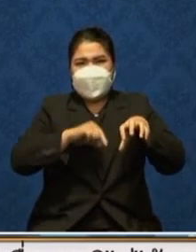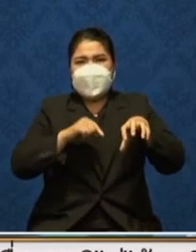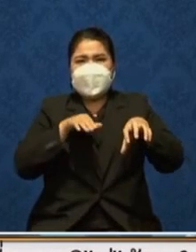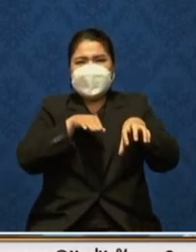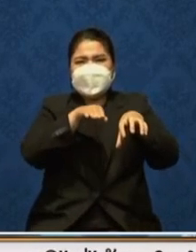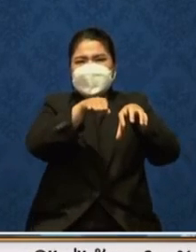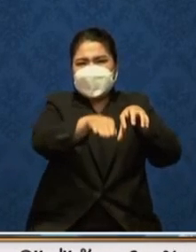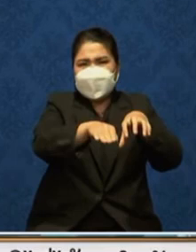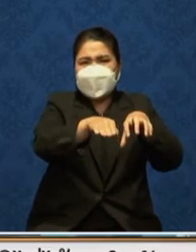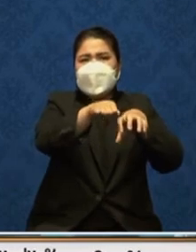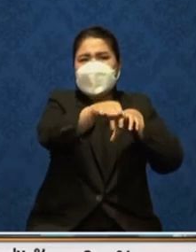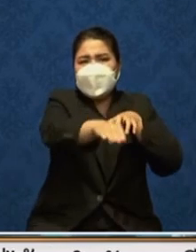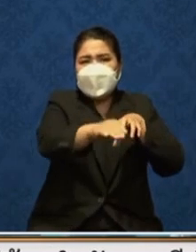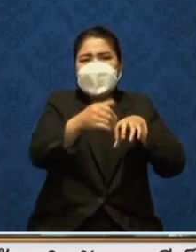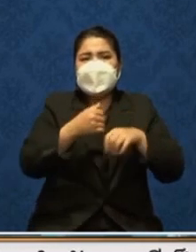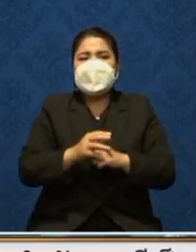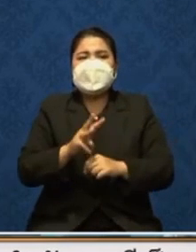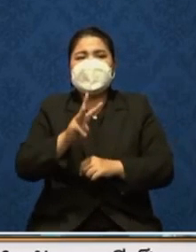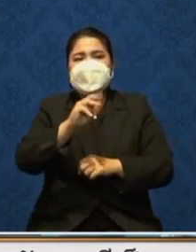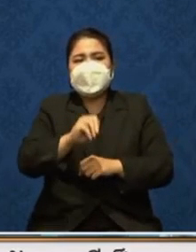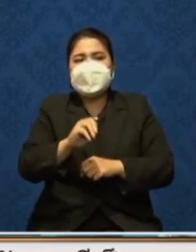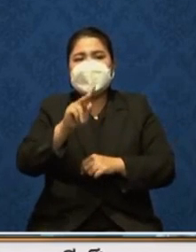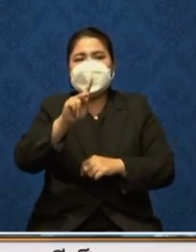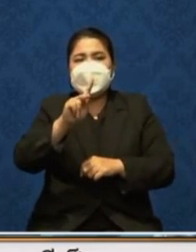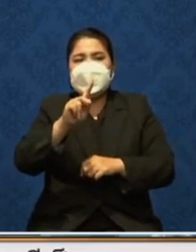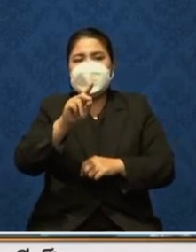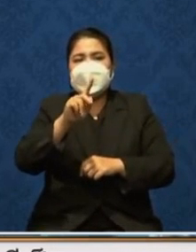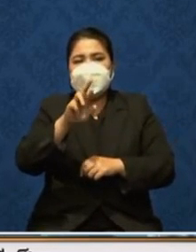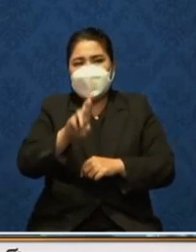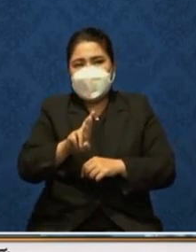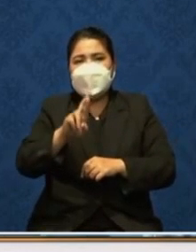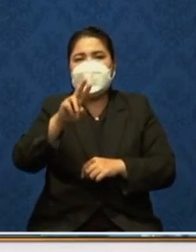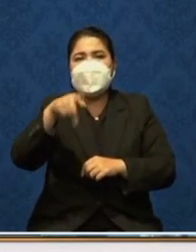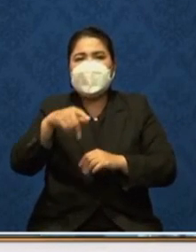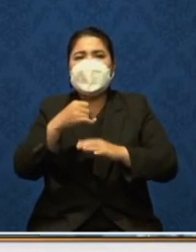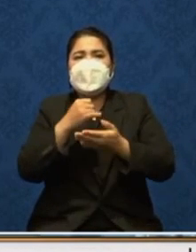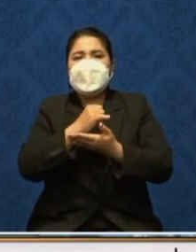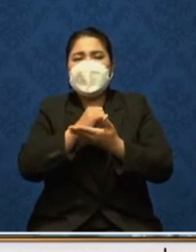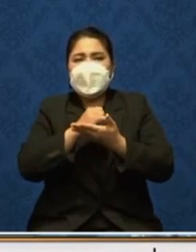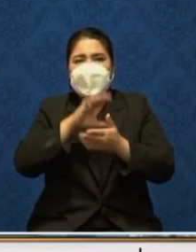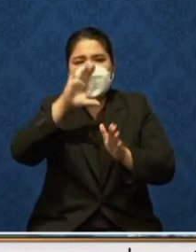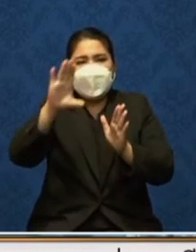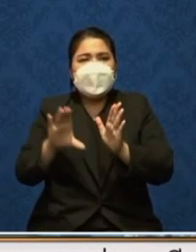เพนั้ท่านเอา MRMap กลบไป ทําแนมาให่ใหมวุรนาการจริง